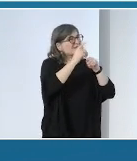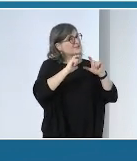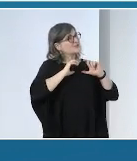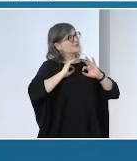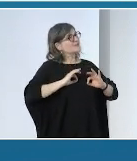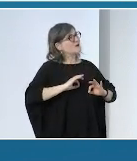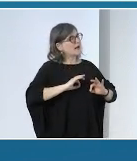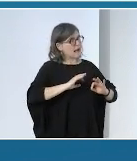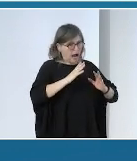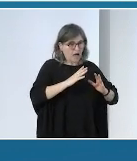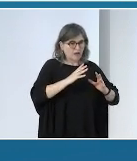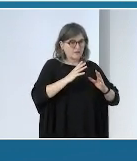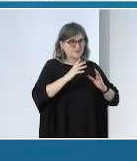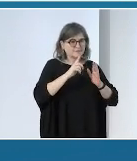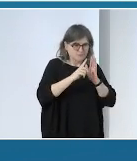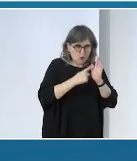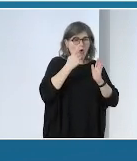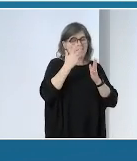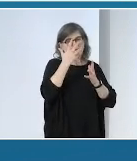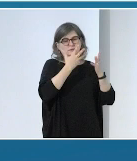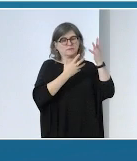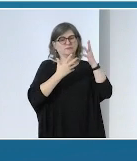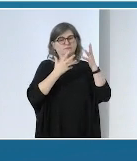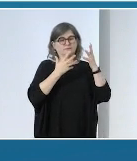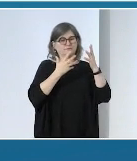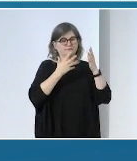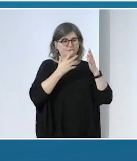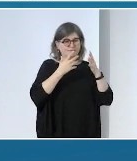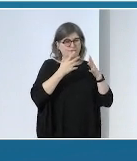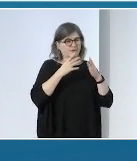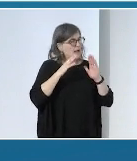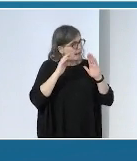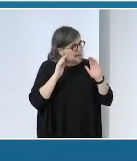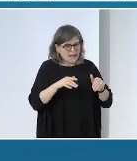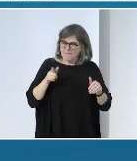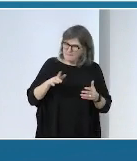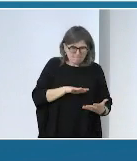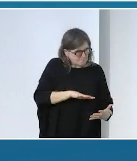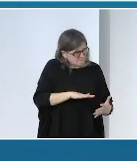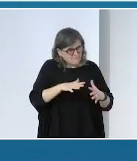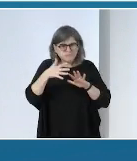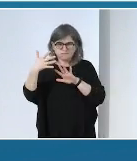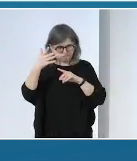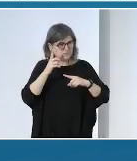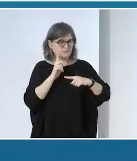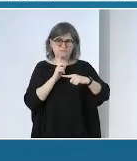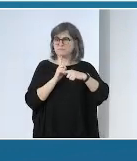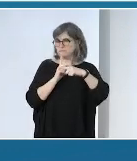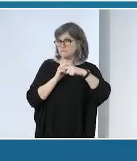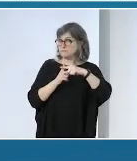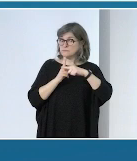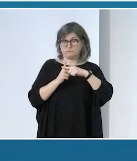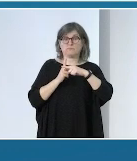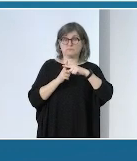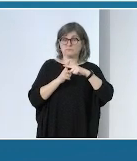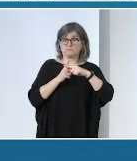que là, elle retrouve un peu, même si son évolution a été excellente